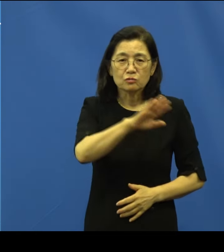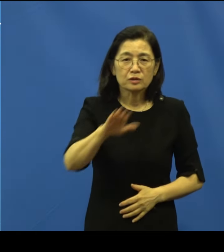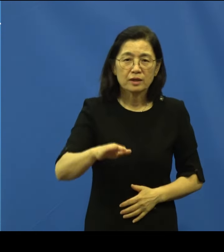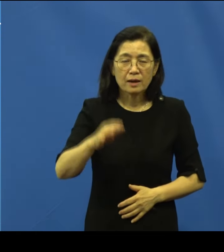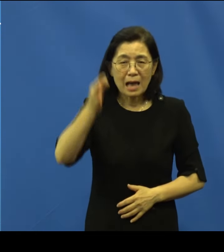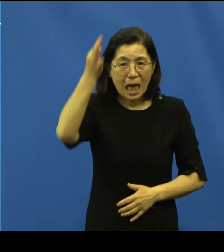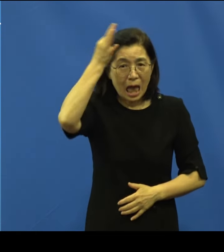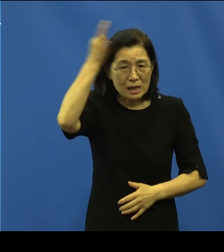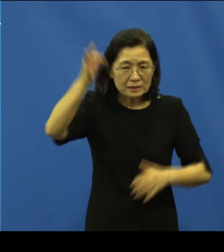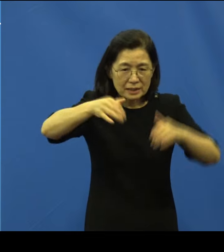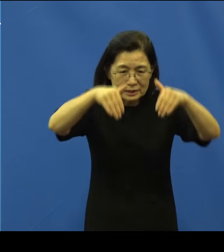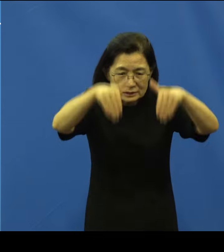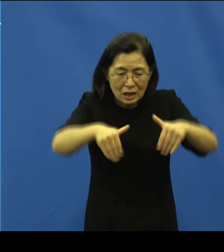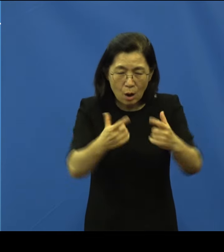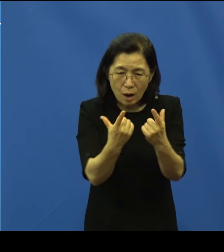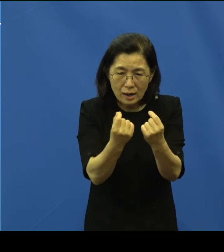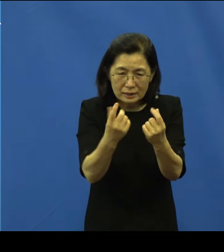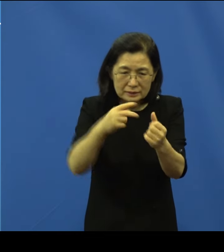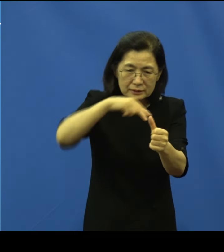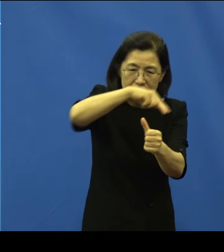있습니다. 적들로 둘러싸여 있을 때,